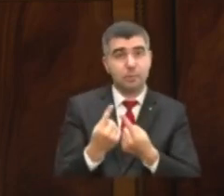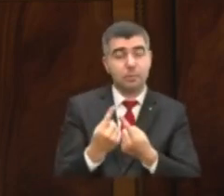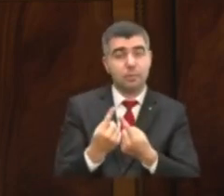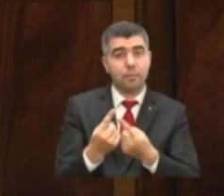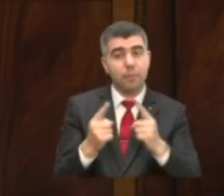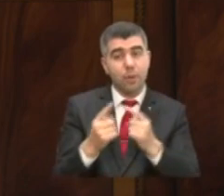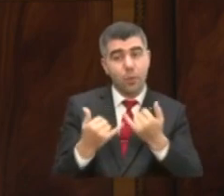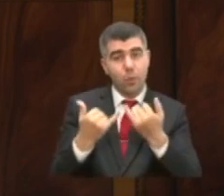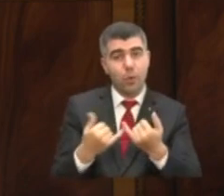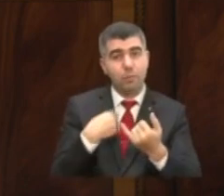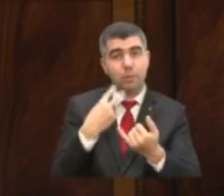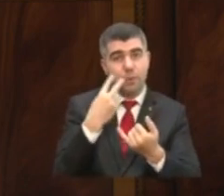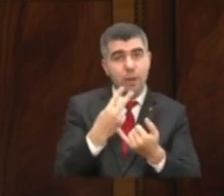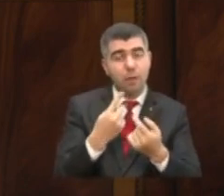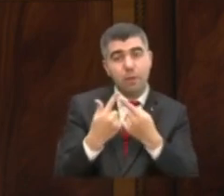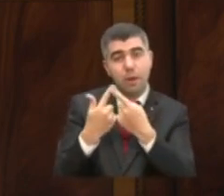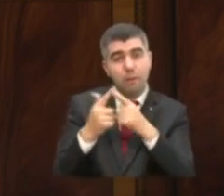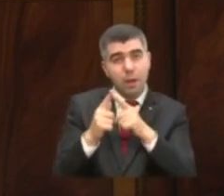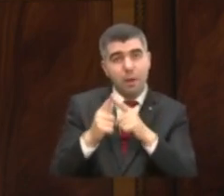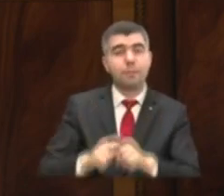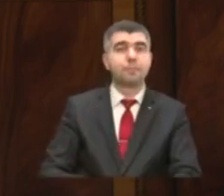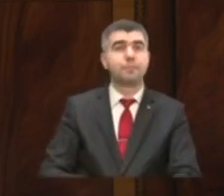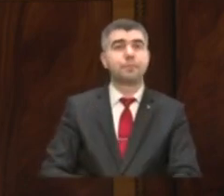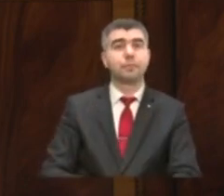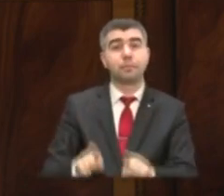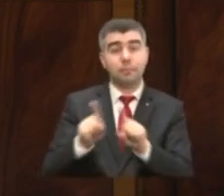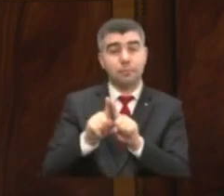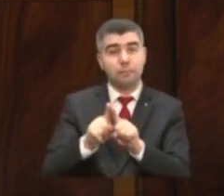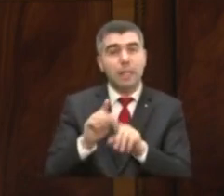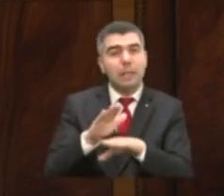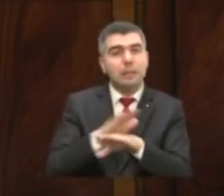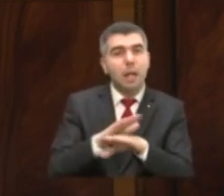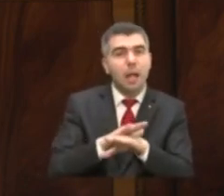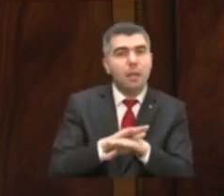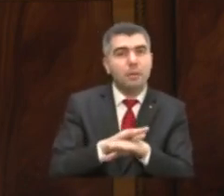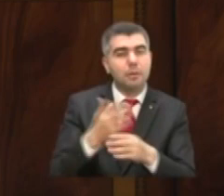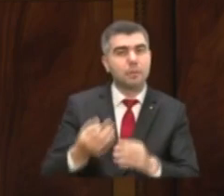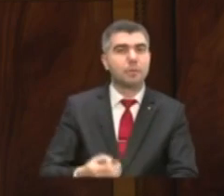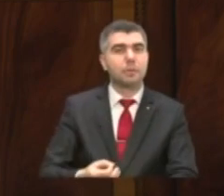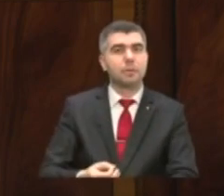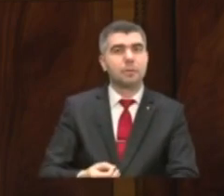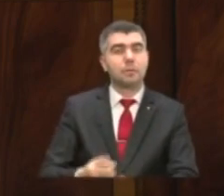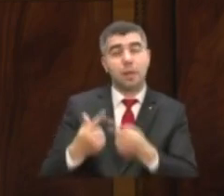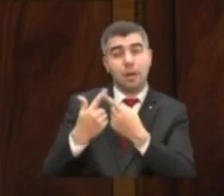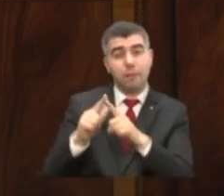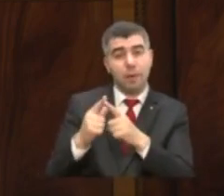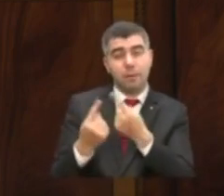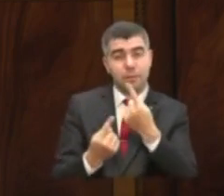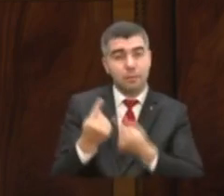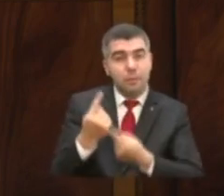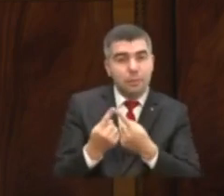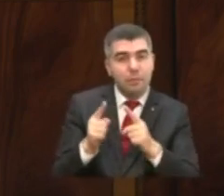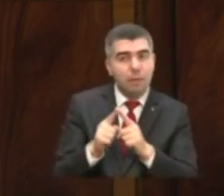اليوم كنشوفوا ناس كيتصدوا المشهد السياسي واللي هما متابعين في قضايا ديال الاختلاس